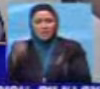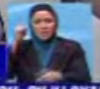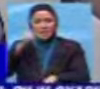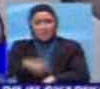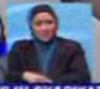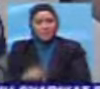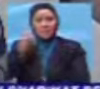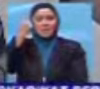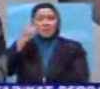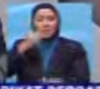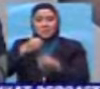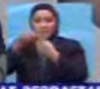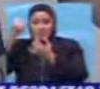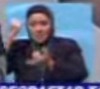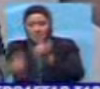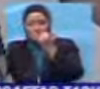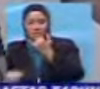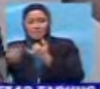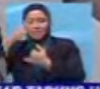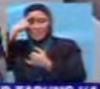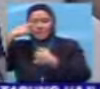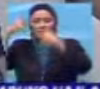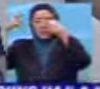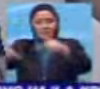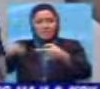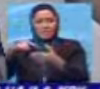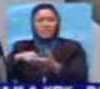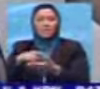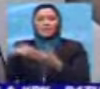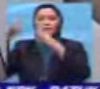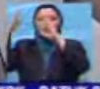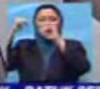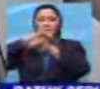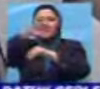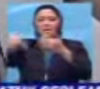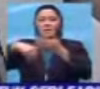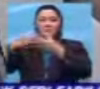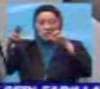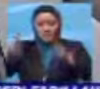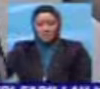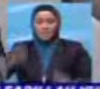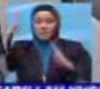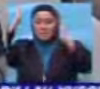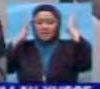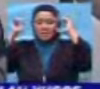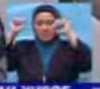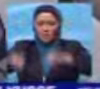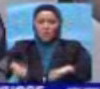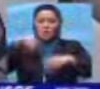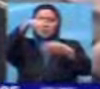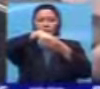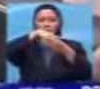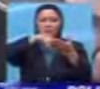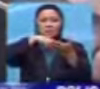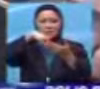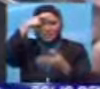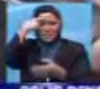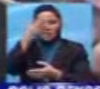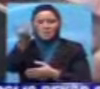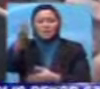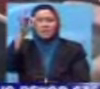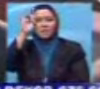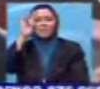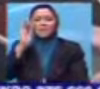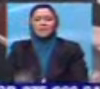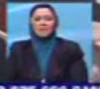daripada Malaysia dalam Puskas ini. Harap semua rakyat Malaysia dapat mengundi untuk dia, insyaAllah.